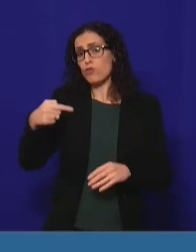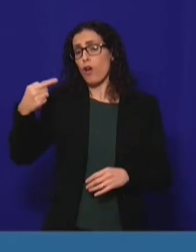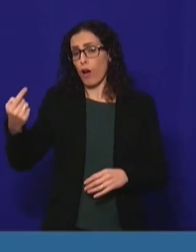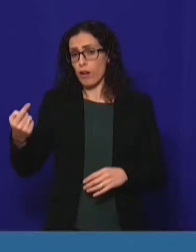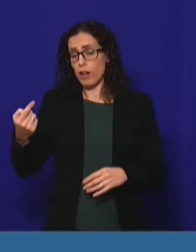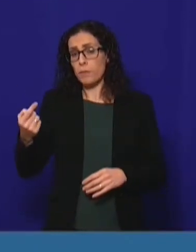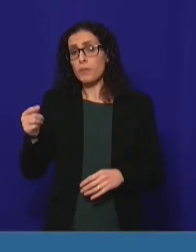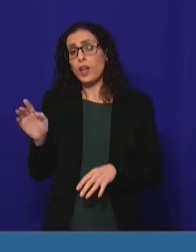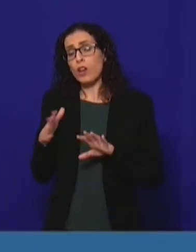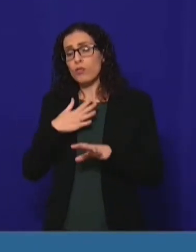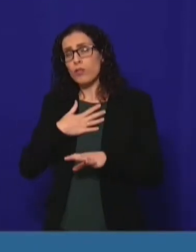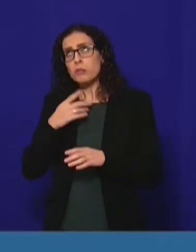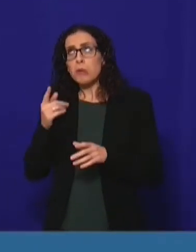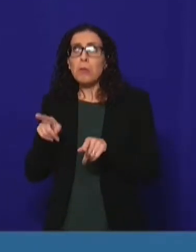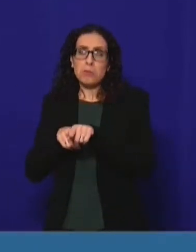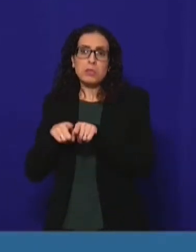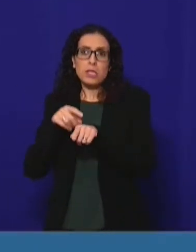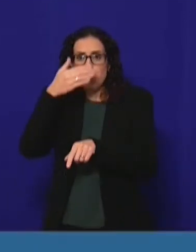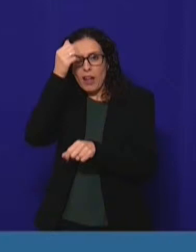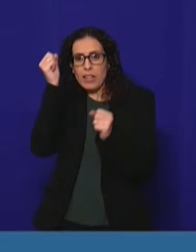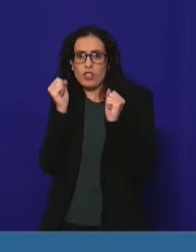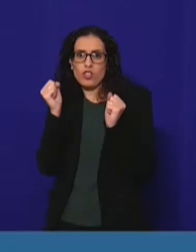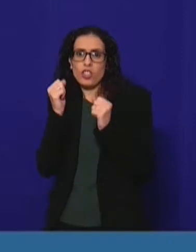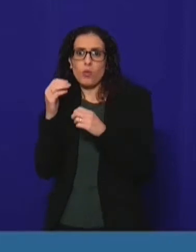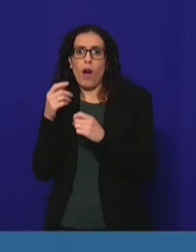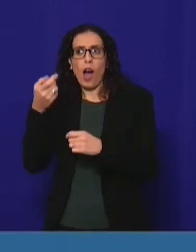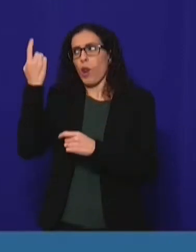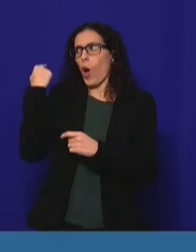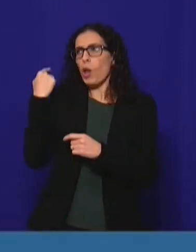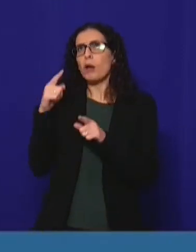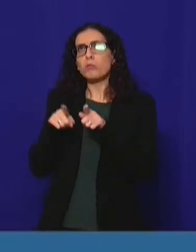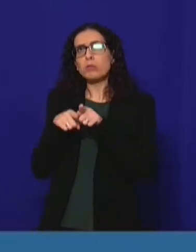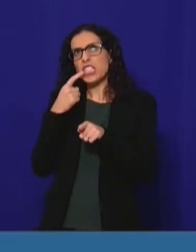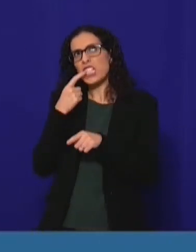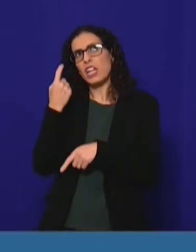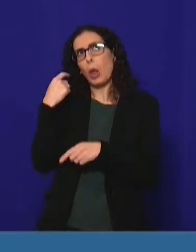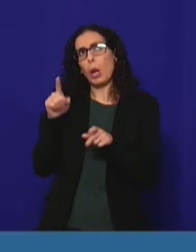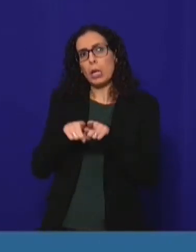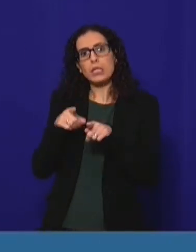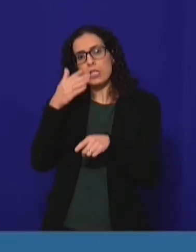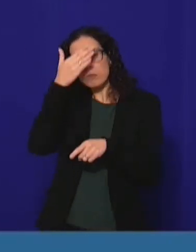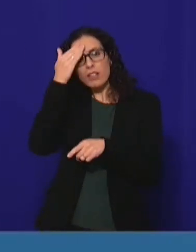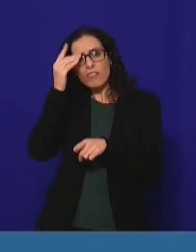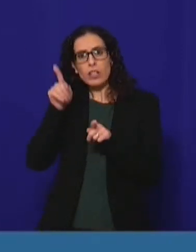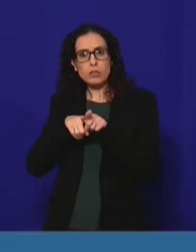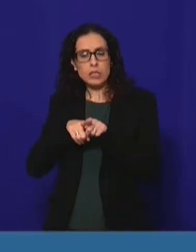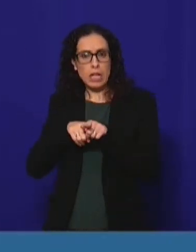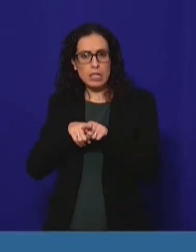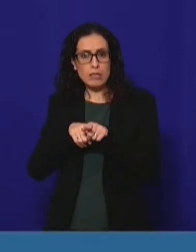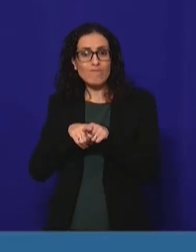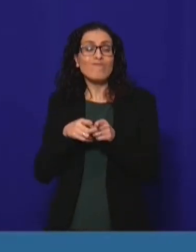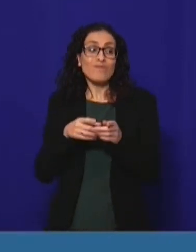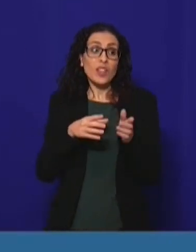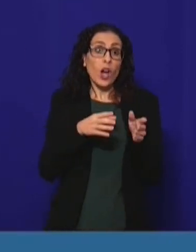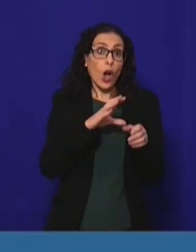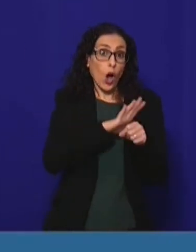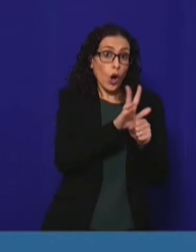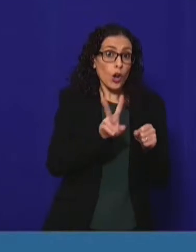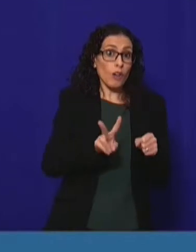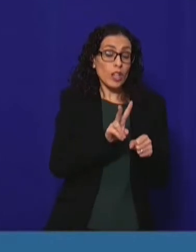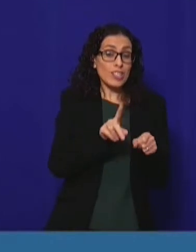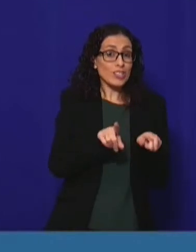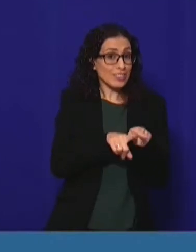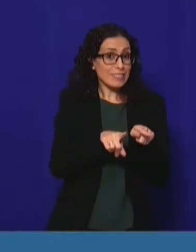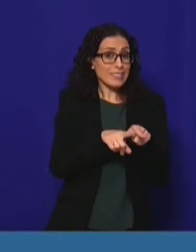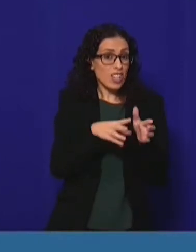x-xitwa l-oħra, is-sintomi ta' virusi oħrajn huma simili ħafna għal COVID. Allura importanti li jekk inti għandek xi